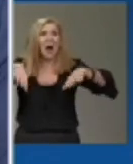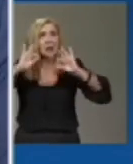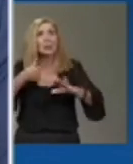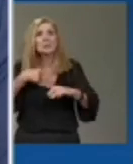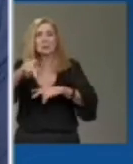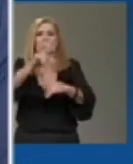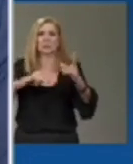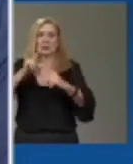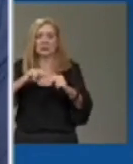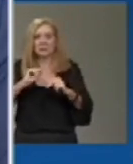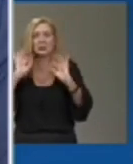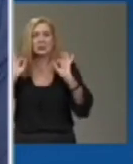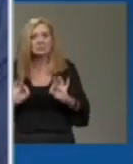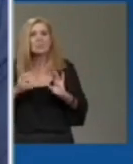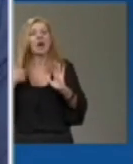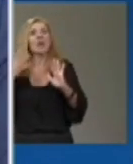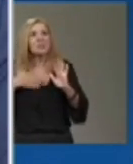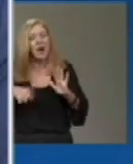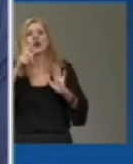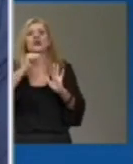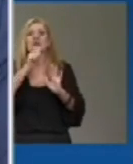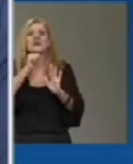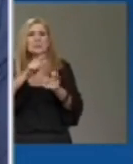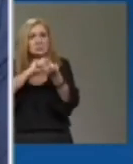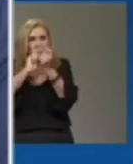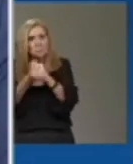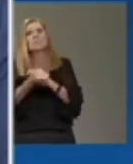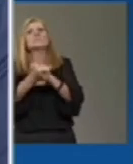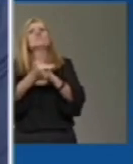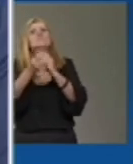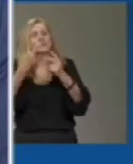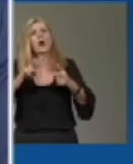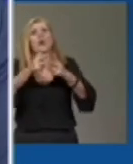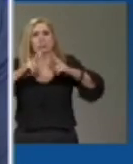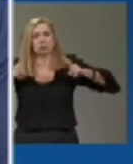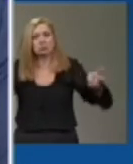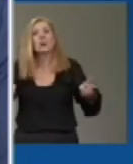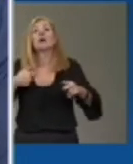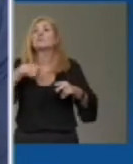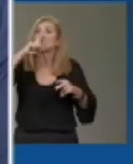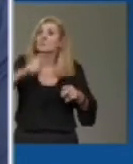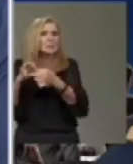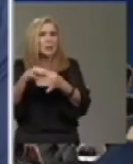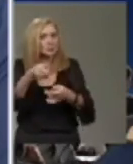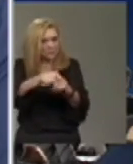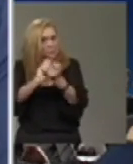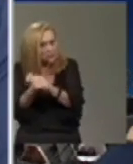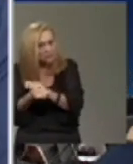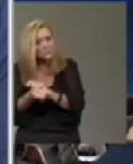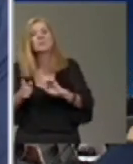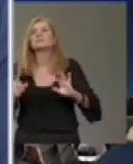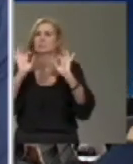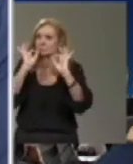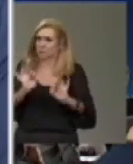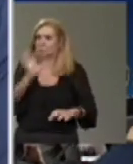εμβέλειας ε πρόσκεινται και προς την κυβέρνηση άρα ή λαϊκίζουν όλοι ή μάλλον απεικονίζουμε την